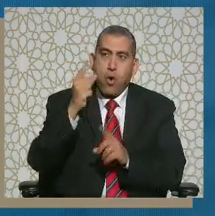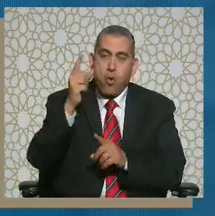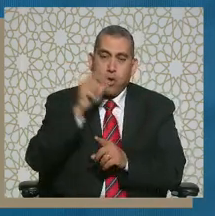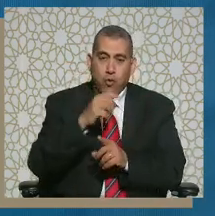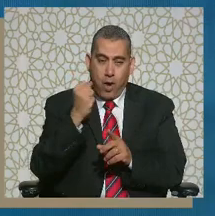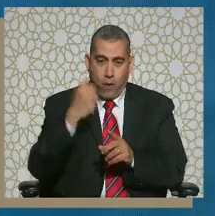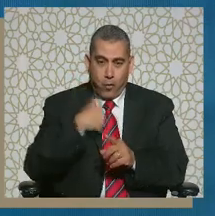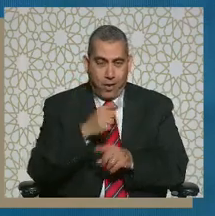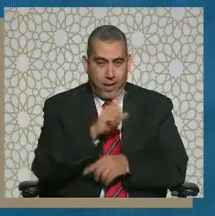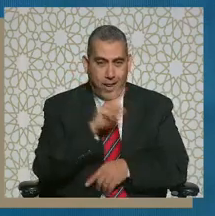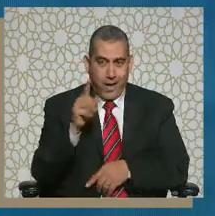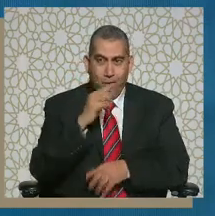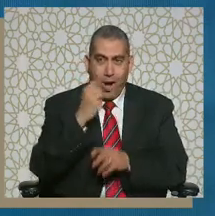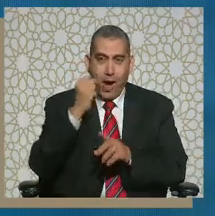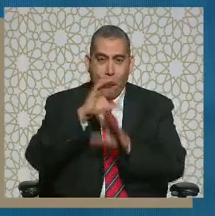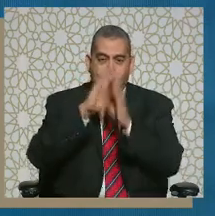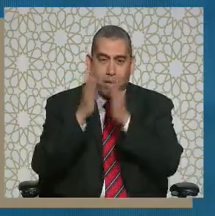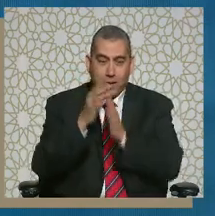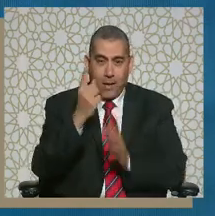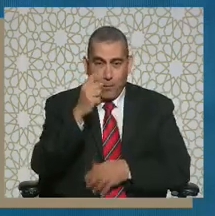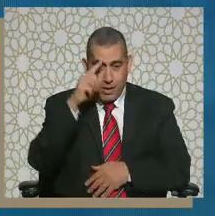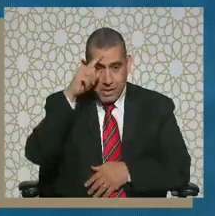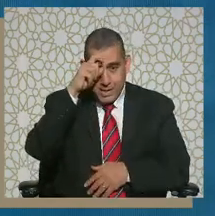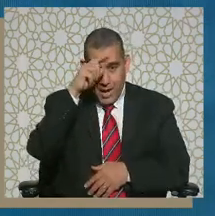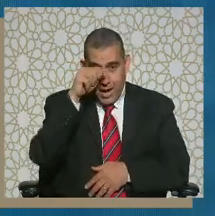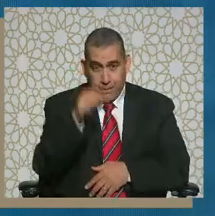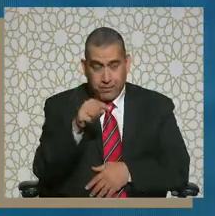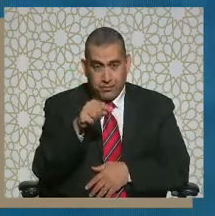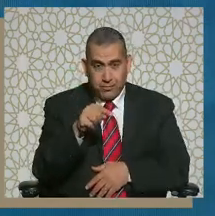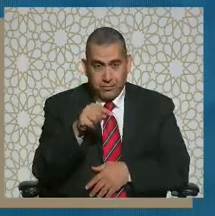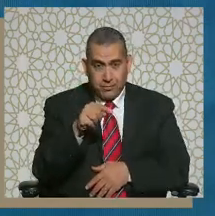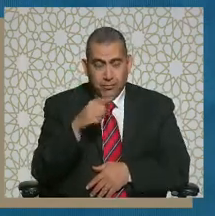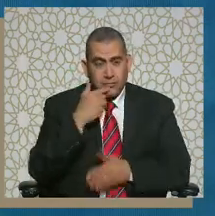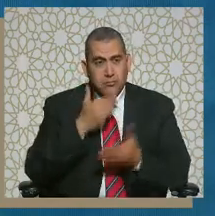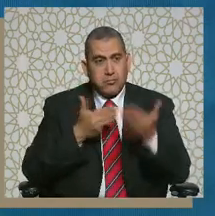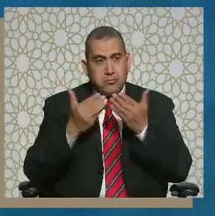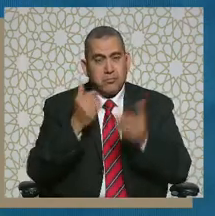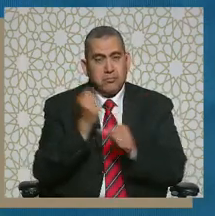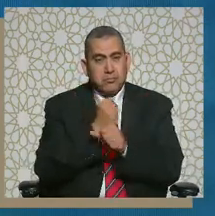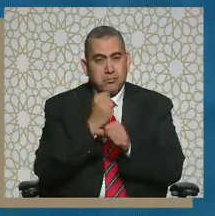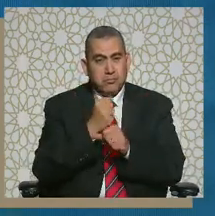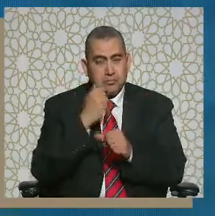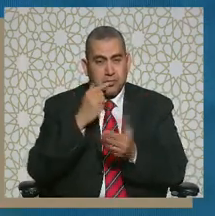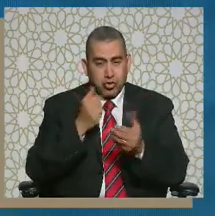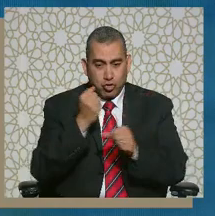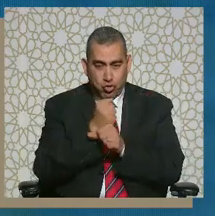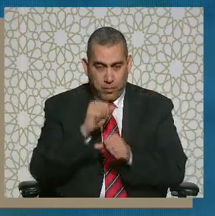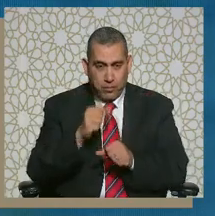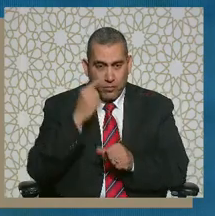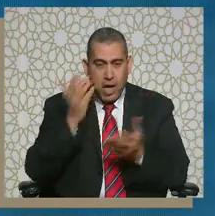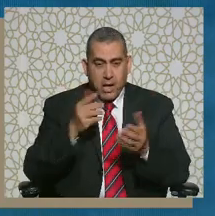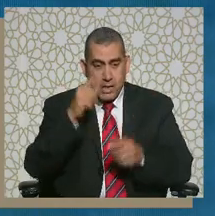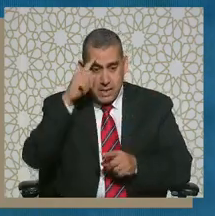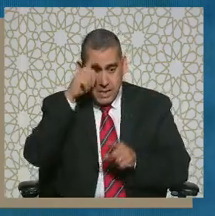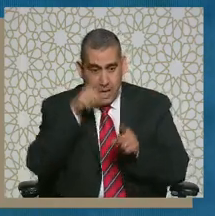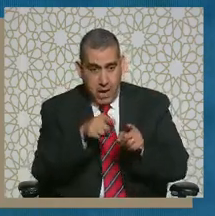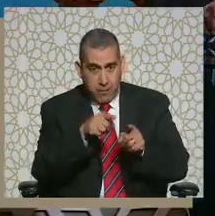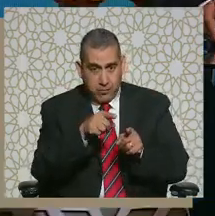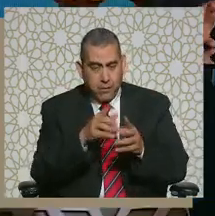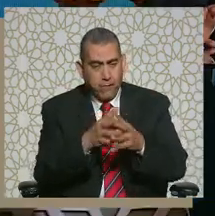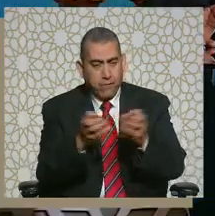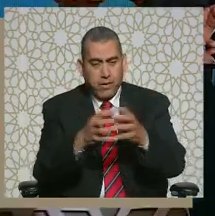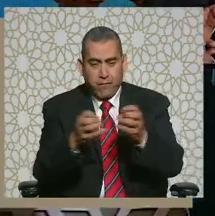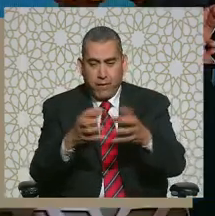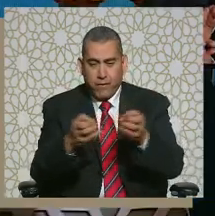ولا قوتك لو لقيت حاجه صعبه حتى في علم الاداره لما بيقول لك اي شيء انت شايفه صعب فتته